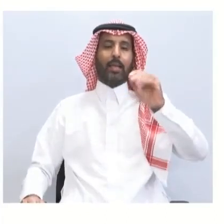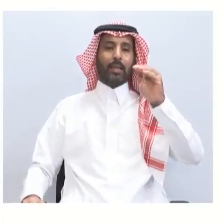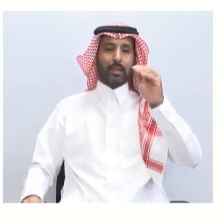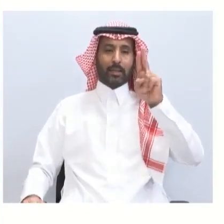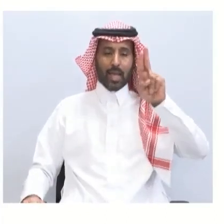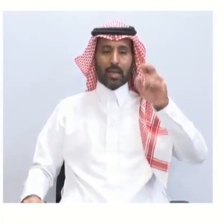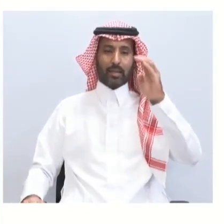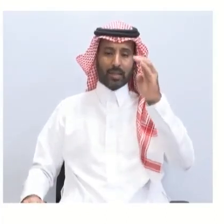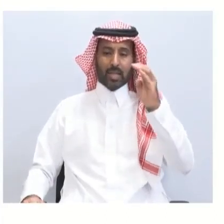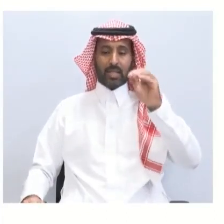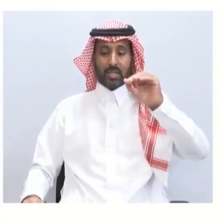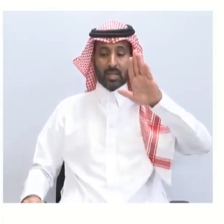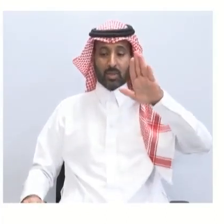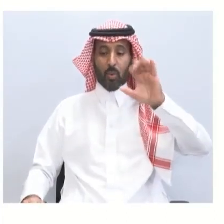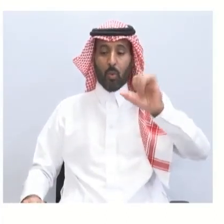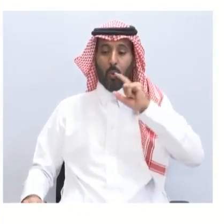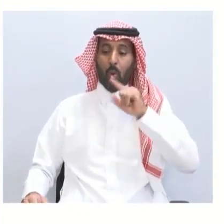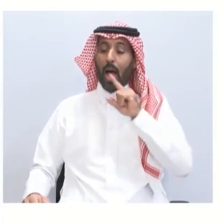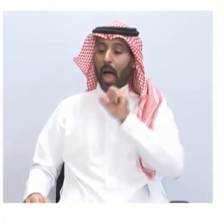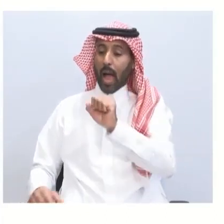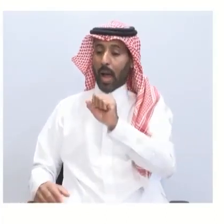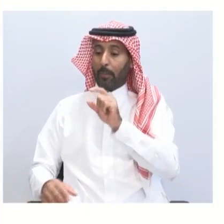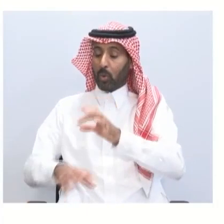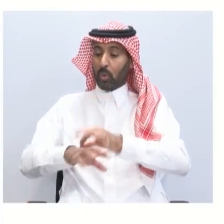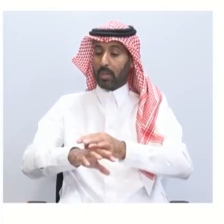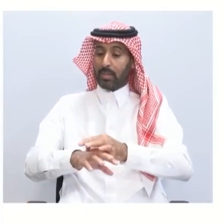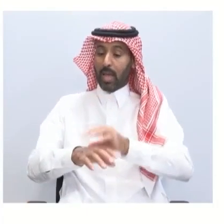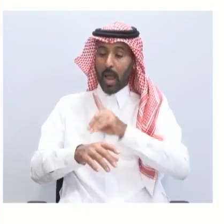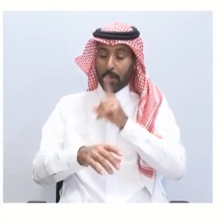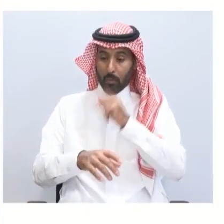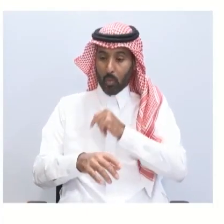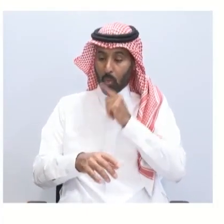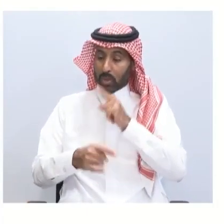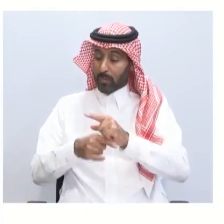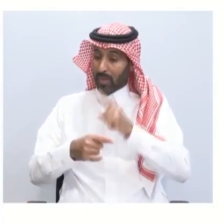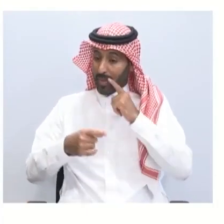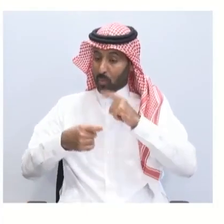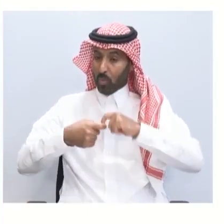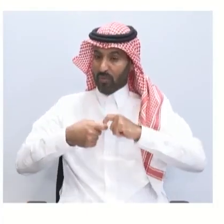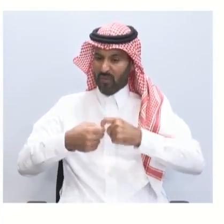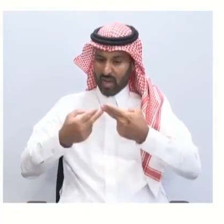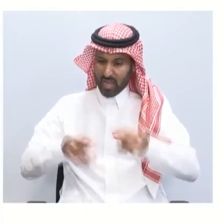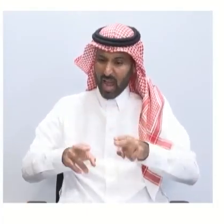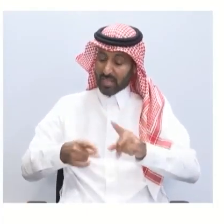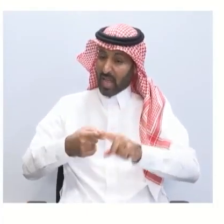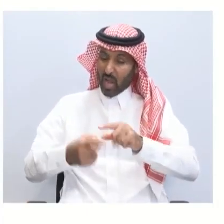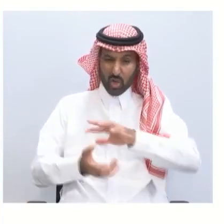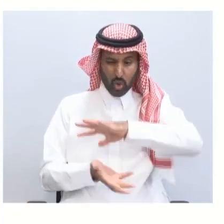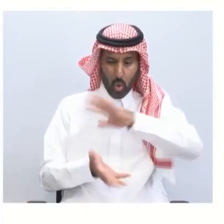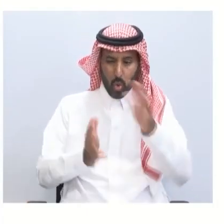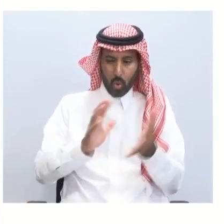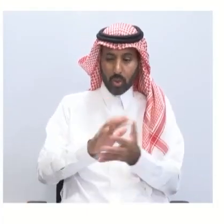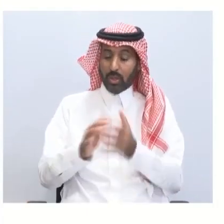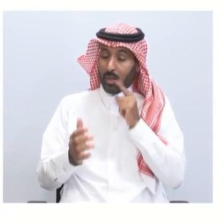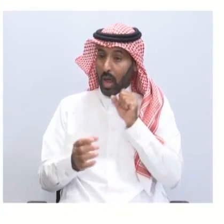حق من حقوق الانسان بموجب كثير من المعاهدات الدوليه وتتنوع الخصوصيه